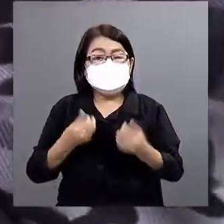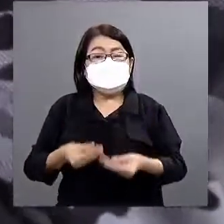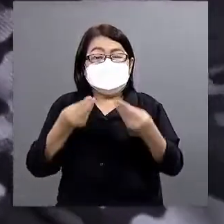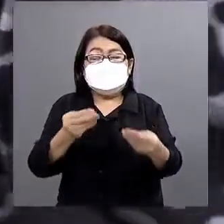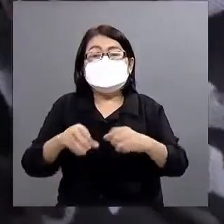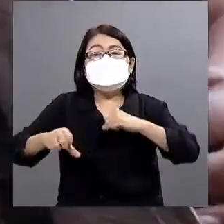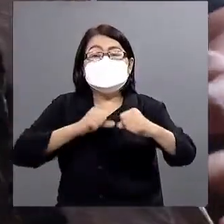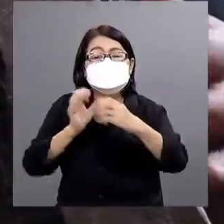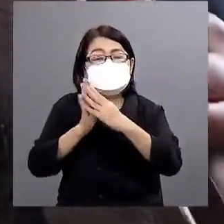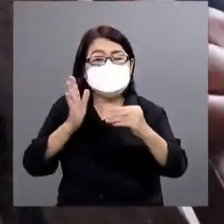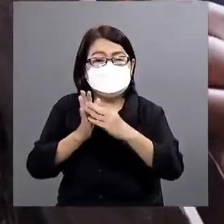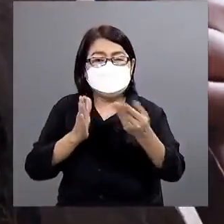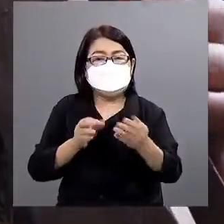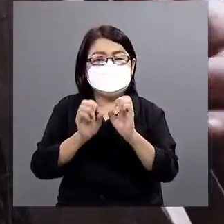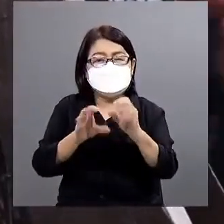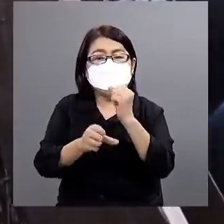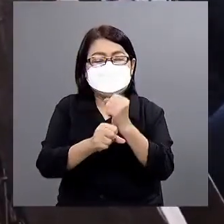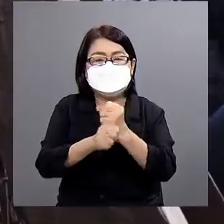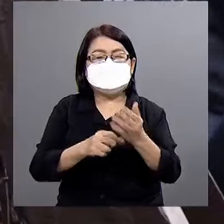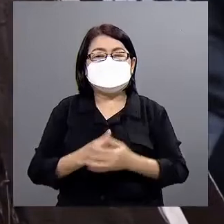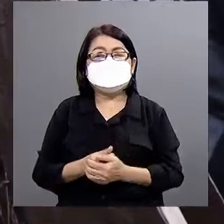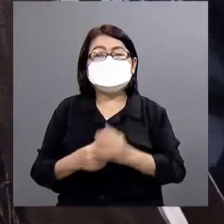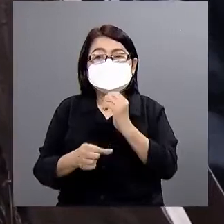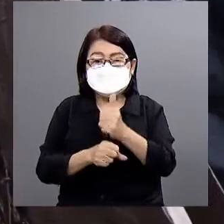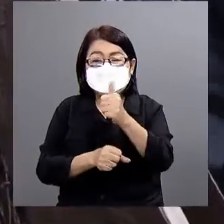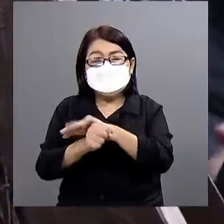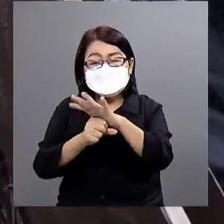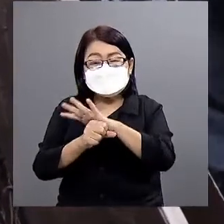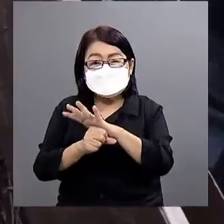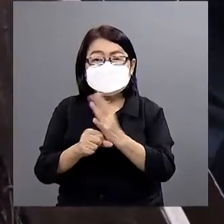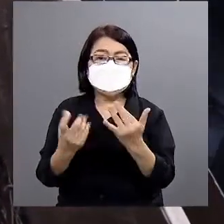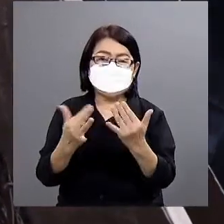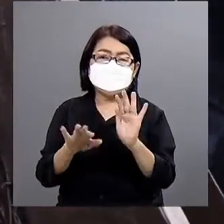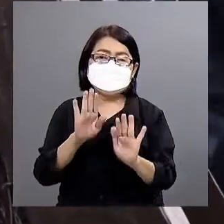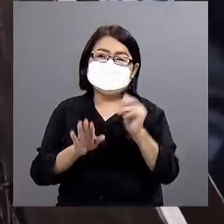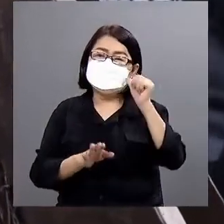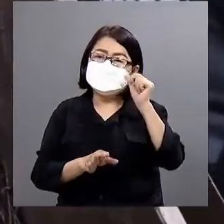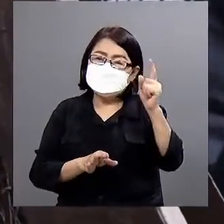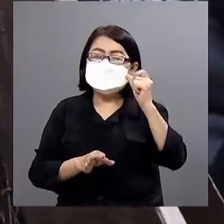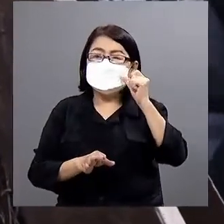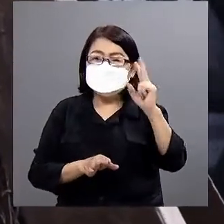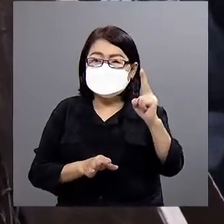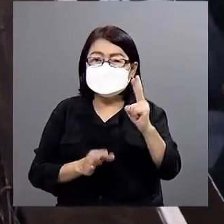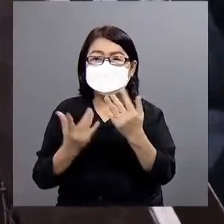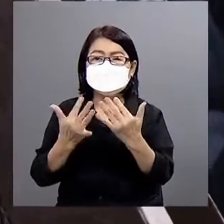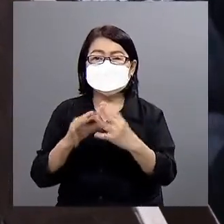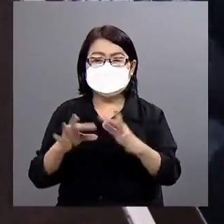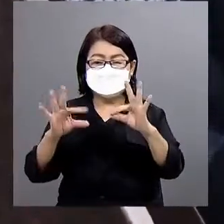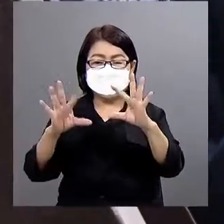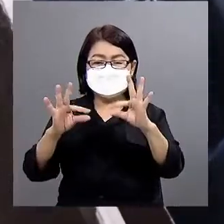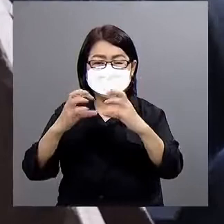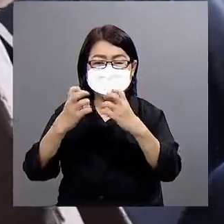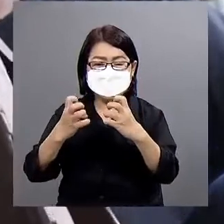บาทเด้เก็บเจียงเจ ียงกลับเลยพอได้แล้วพอรอสักประมาณสักวัน2วันให้กาวมันแห้งพอแห้งทีนี้เ